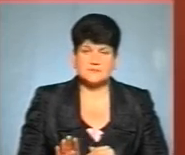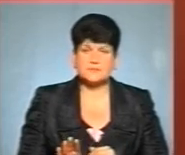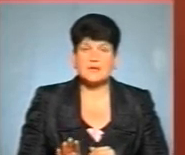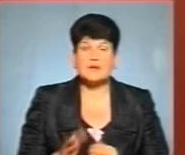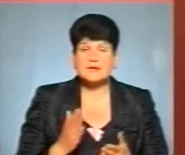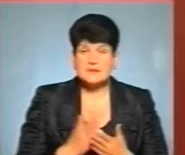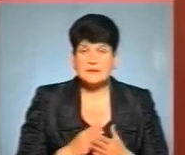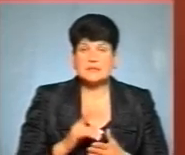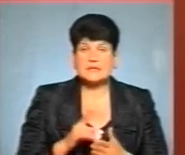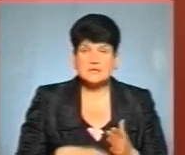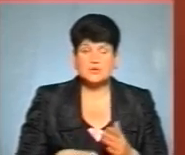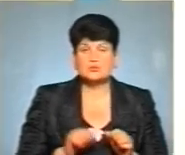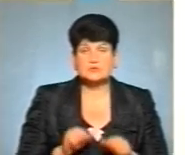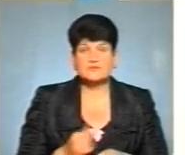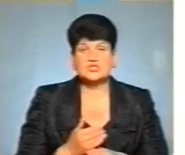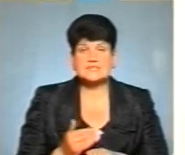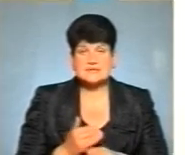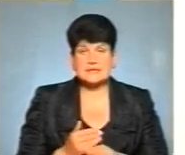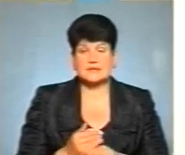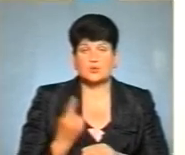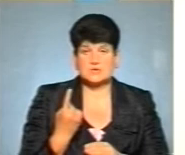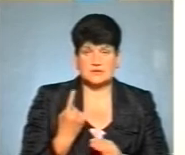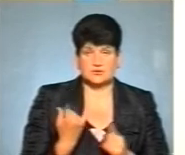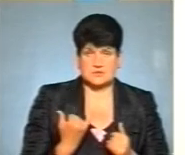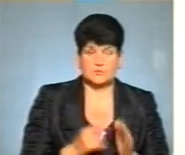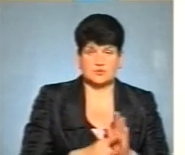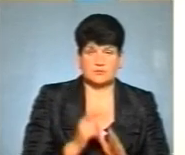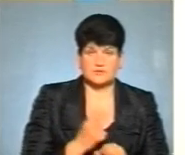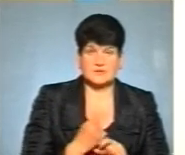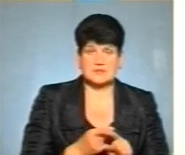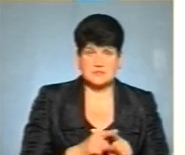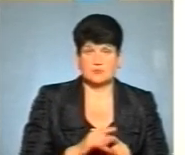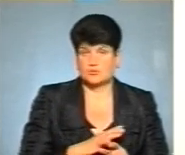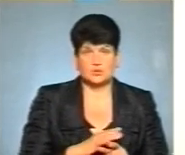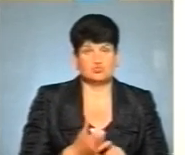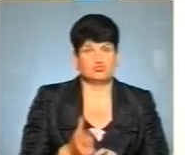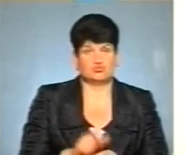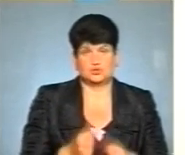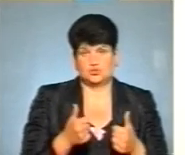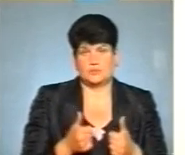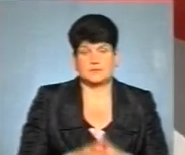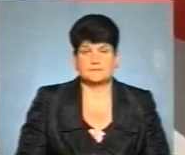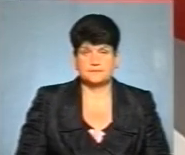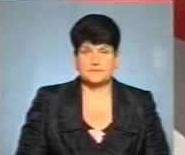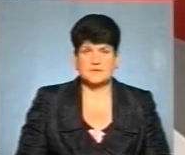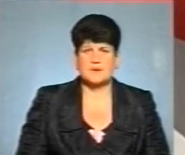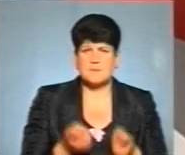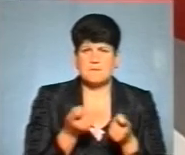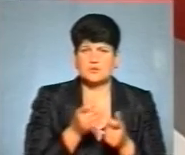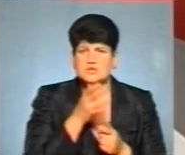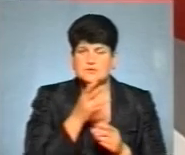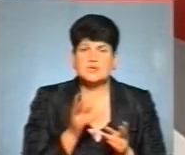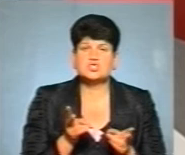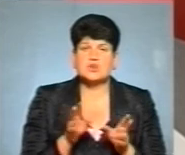б частина з цих спиртзаводів, хоча б один, якщо б ми запустили зараз, це би було теж, повірте мені, дуже добре. Зовсім мало часу, менше хвилини